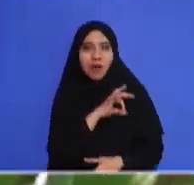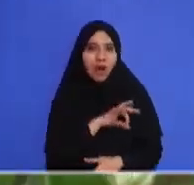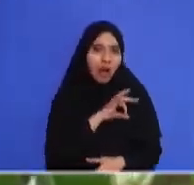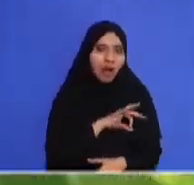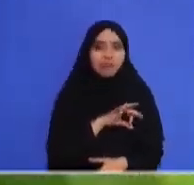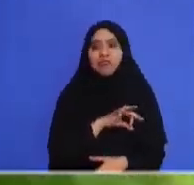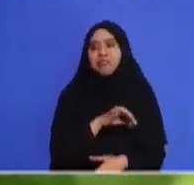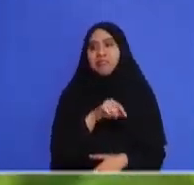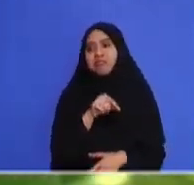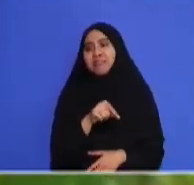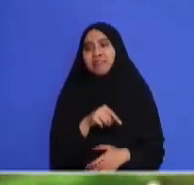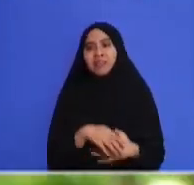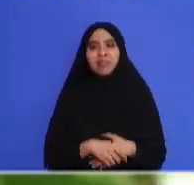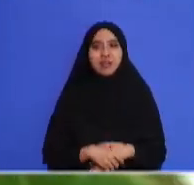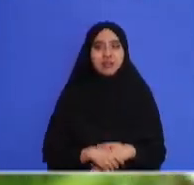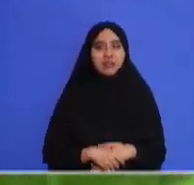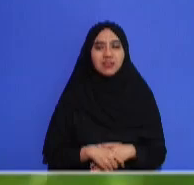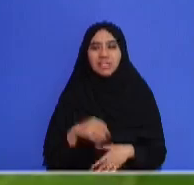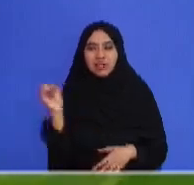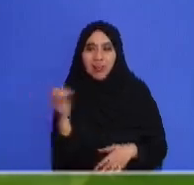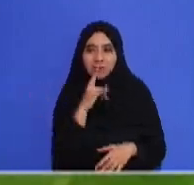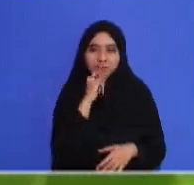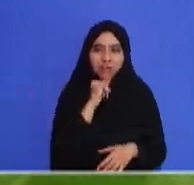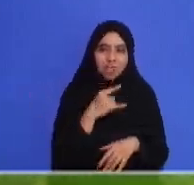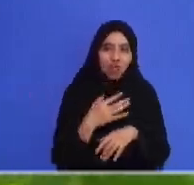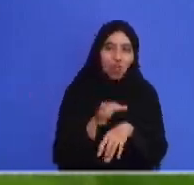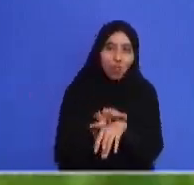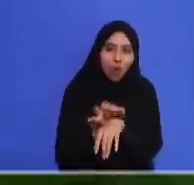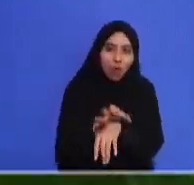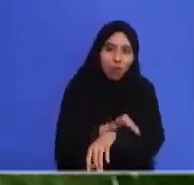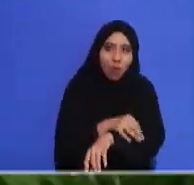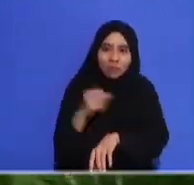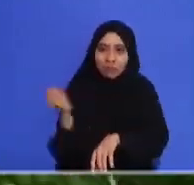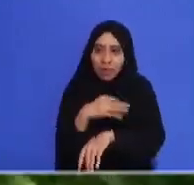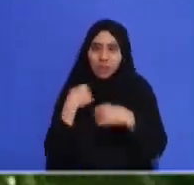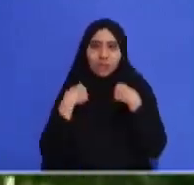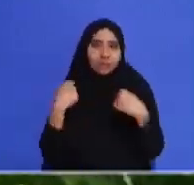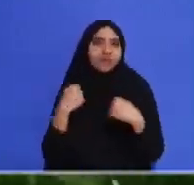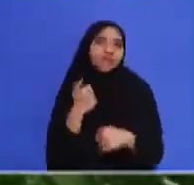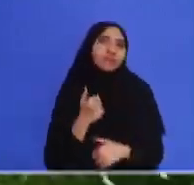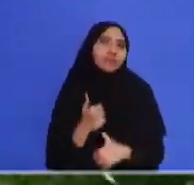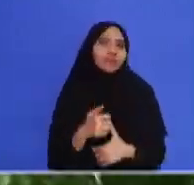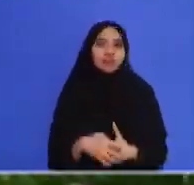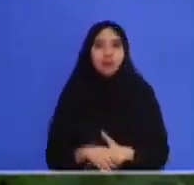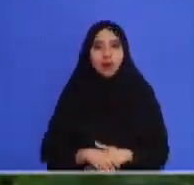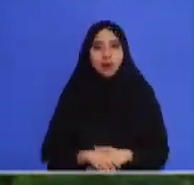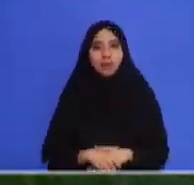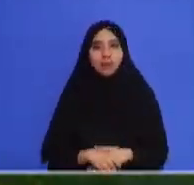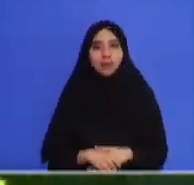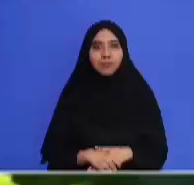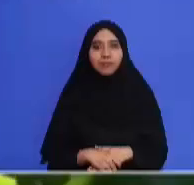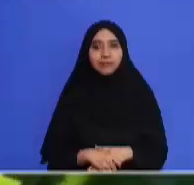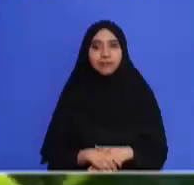badan saged damel cepet garing tatu ngicali sindap sarta kathah ugi ingkang ginakaken kangge ngusadani